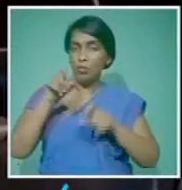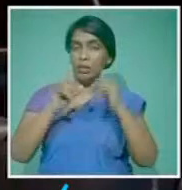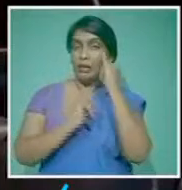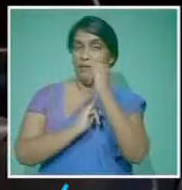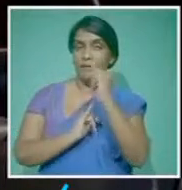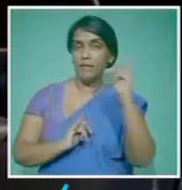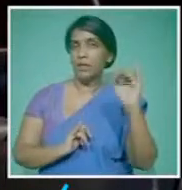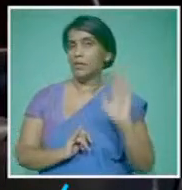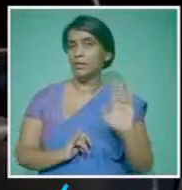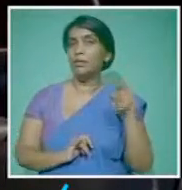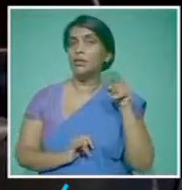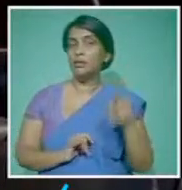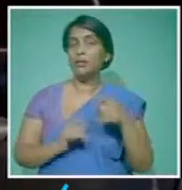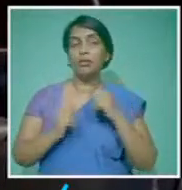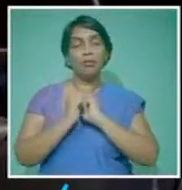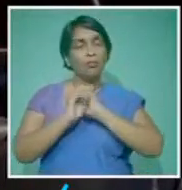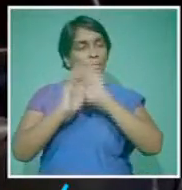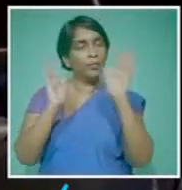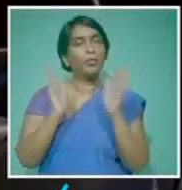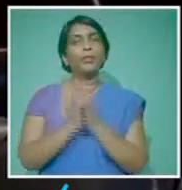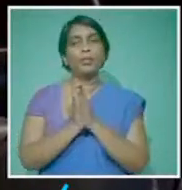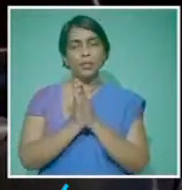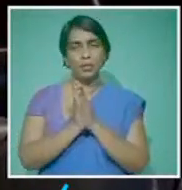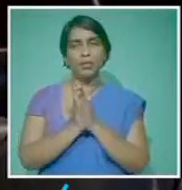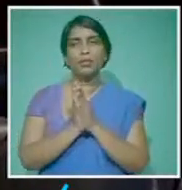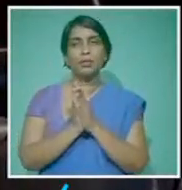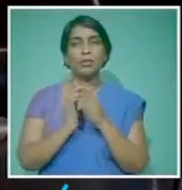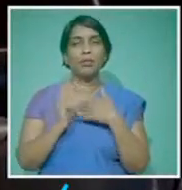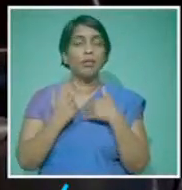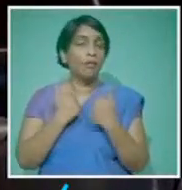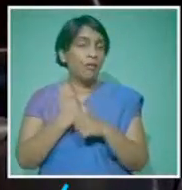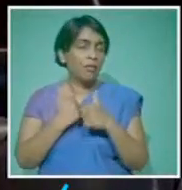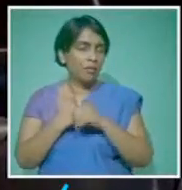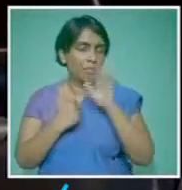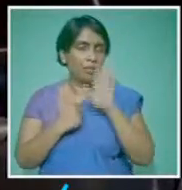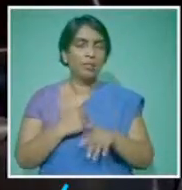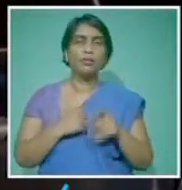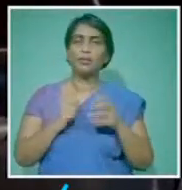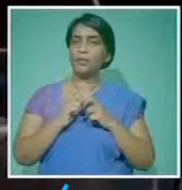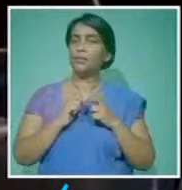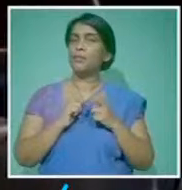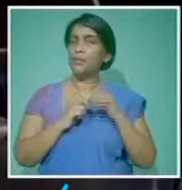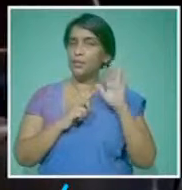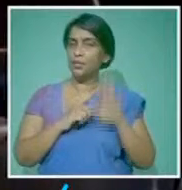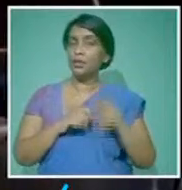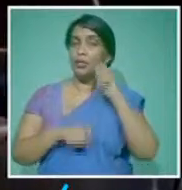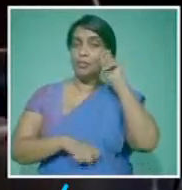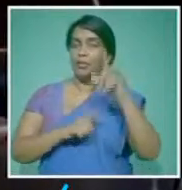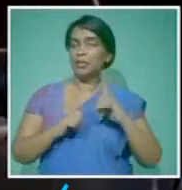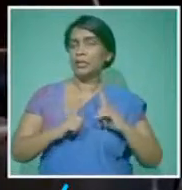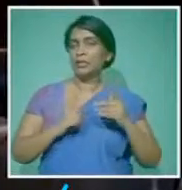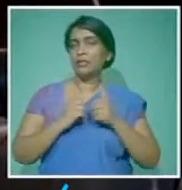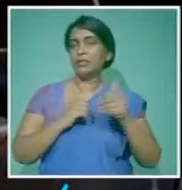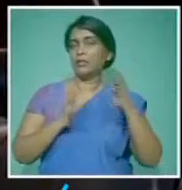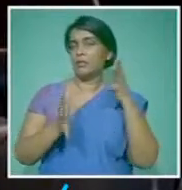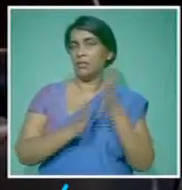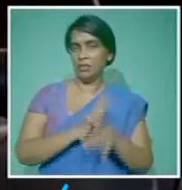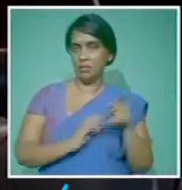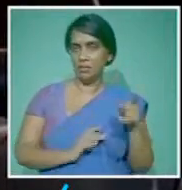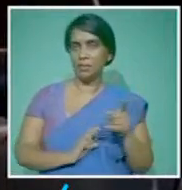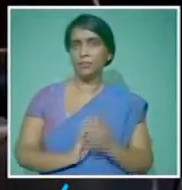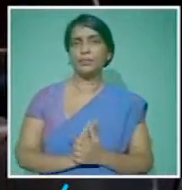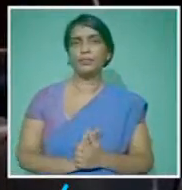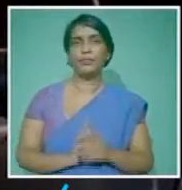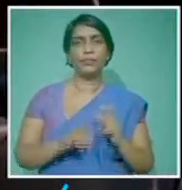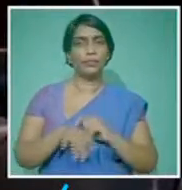neve me paddathiya tulin api nirmanaya kalala tiyana tattwayan tula tama minissunta mehema hasirenna siddha vela tiyenne kale